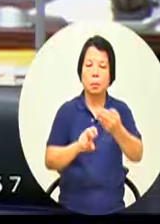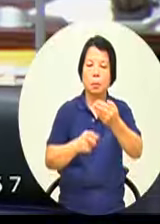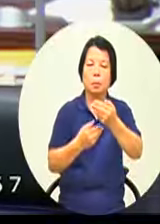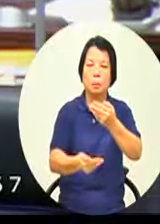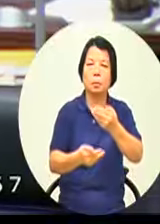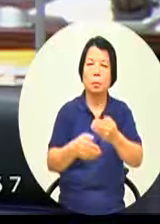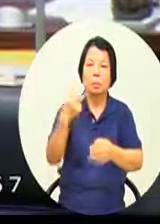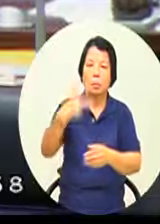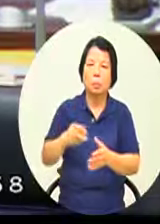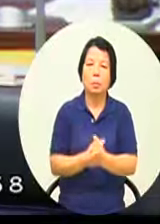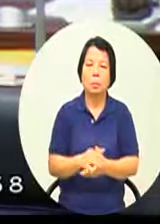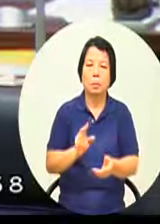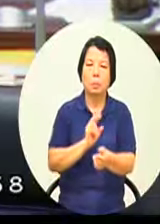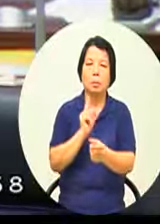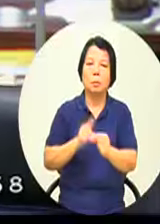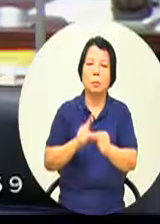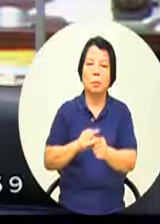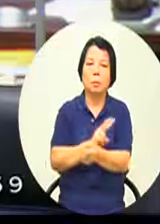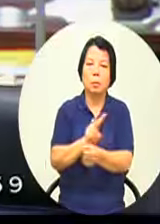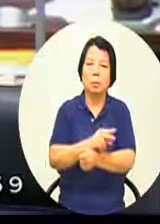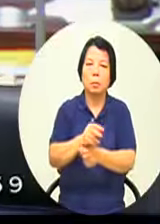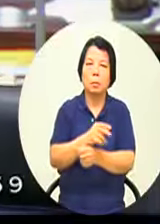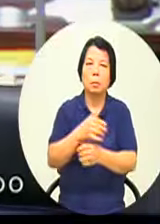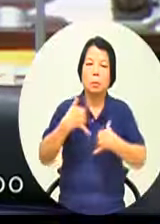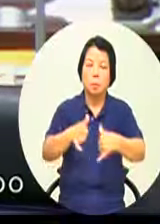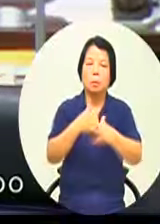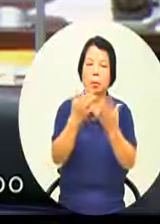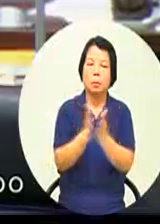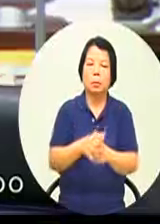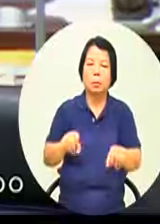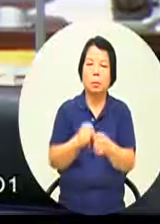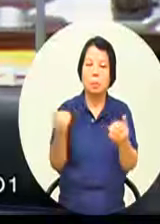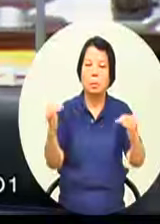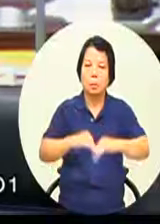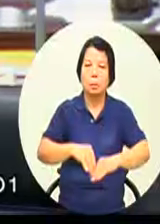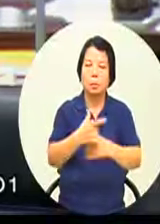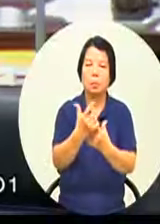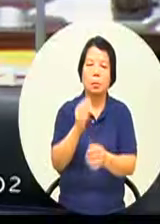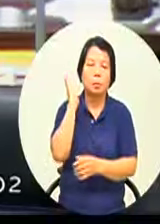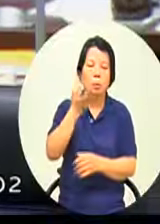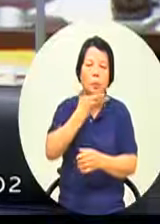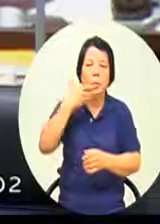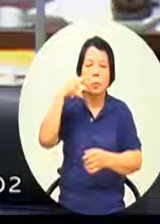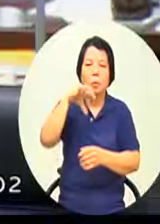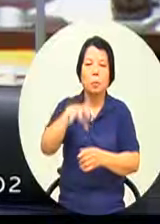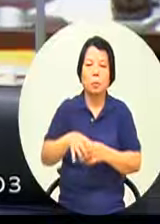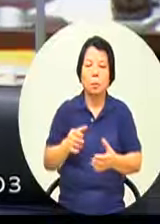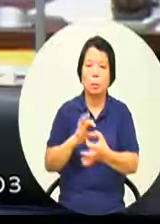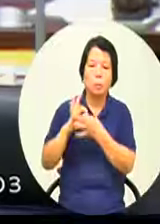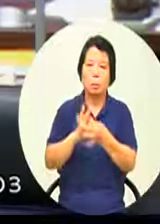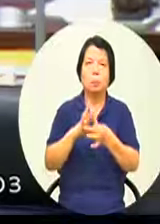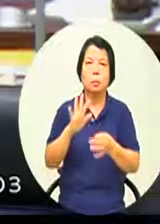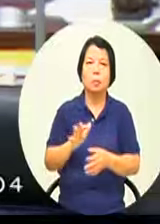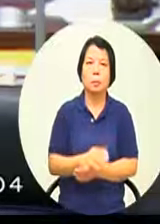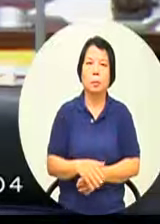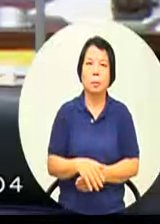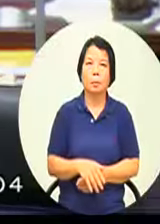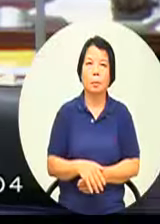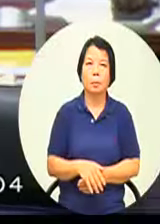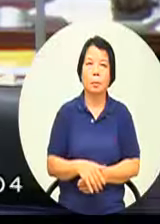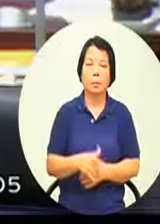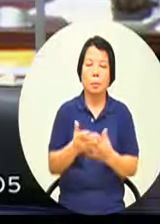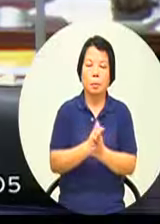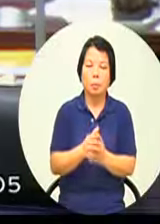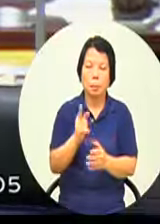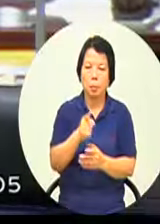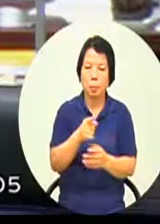又来一次中林路的一个塌陷，那这一次是跟水利局有关系，那个塌陷的地方我们就很